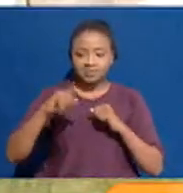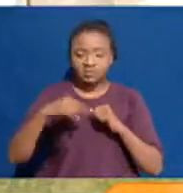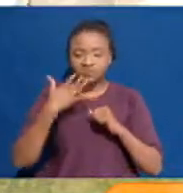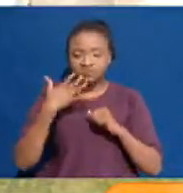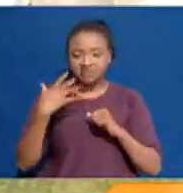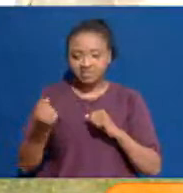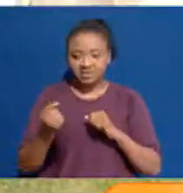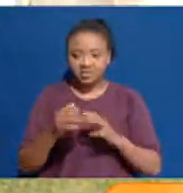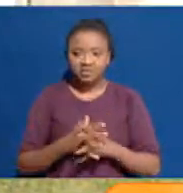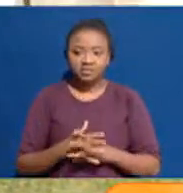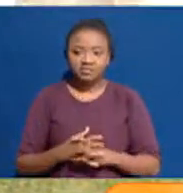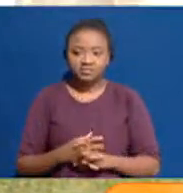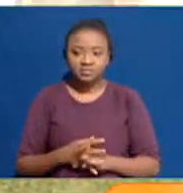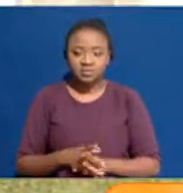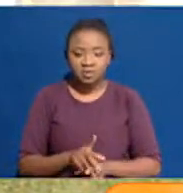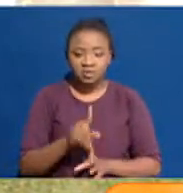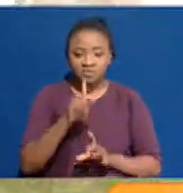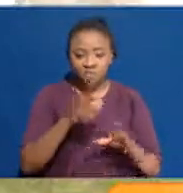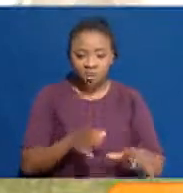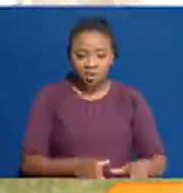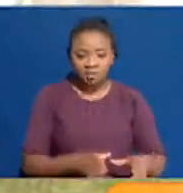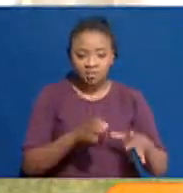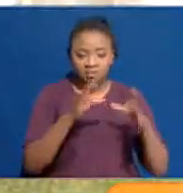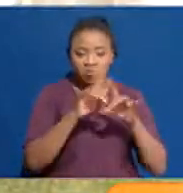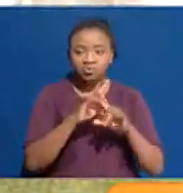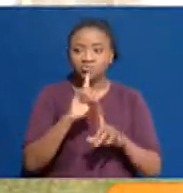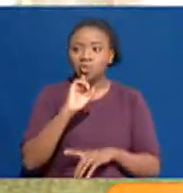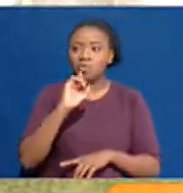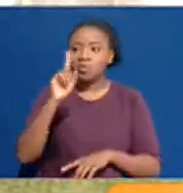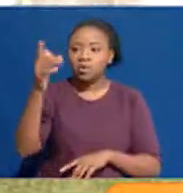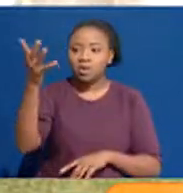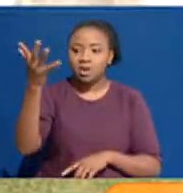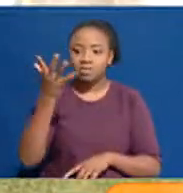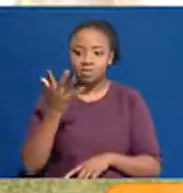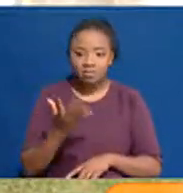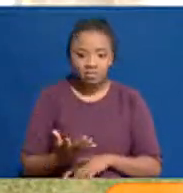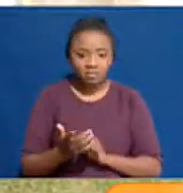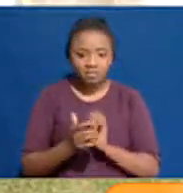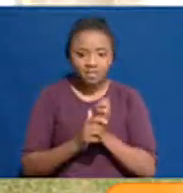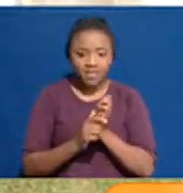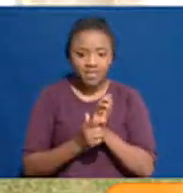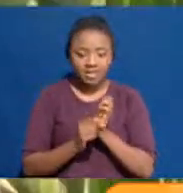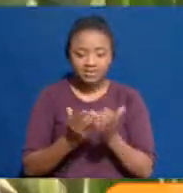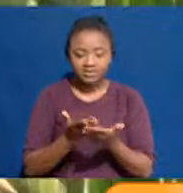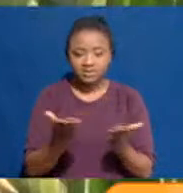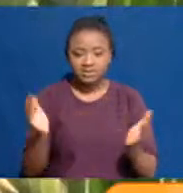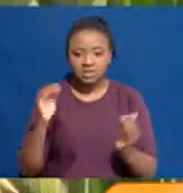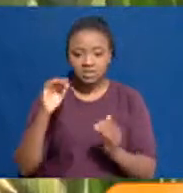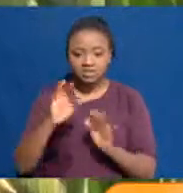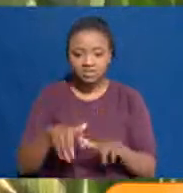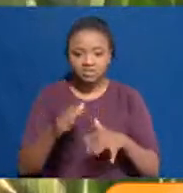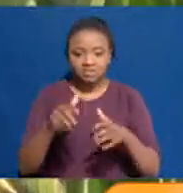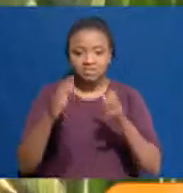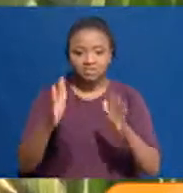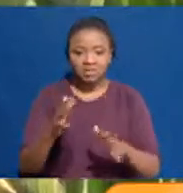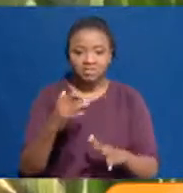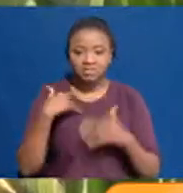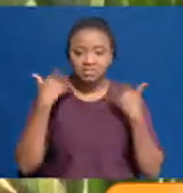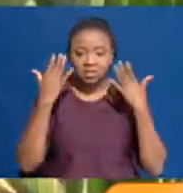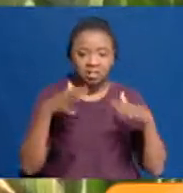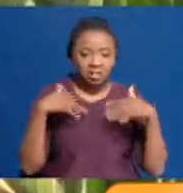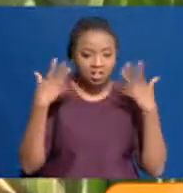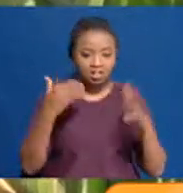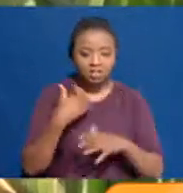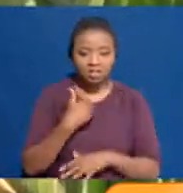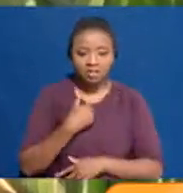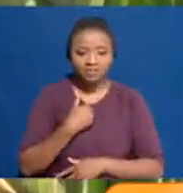6,500. Pia uagizaji wa mahindi kutoka mataifa ya kigeni umewapa wakulima tumbo joto. Before they consider the